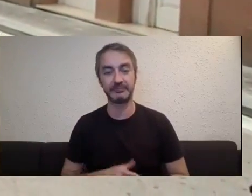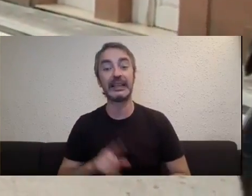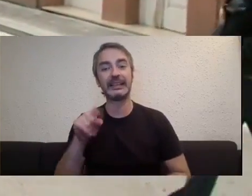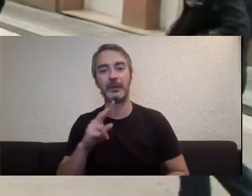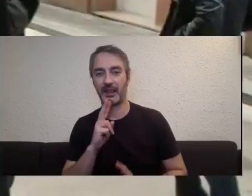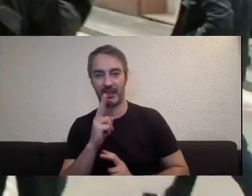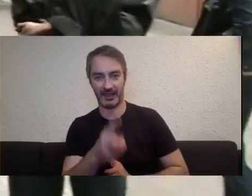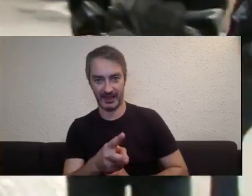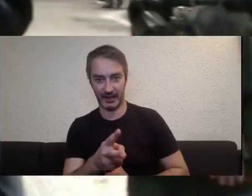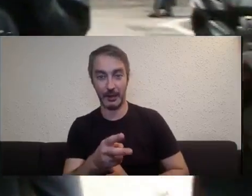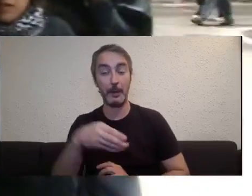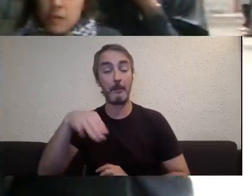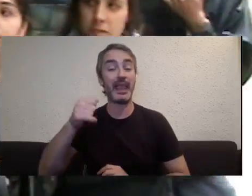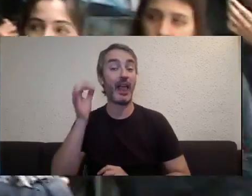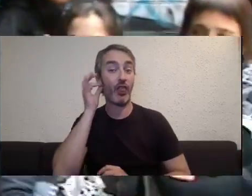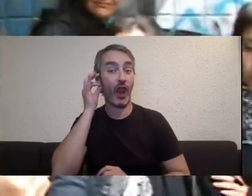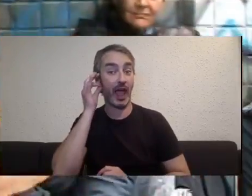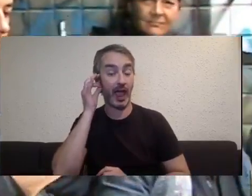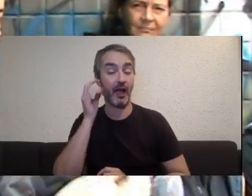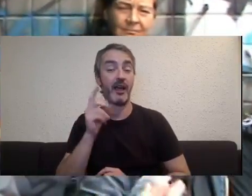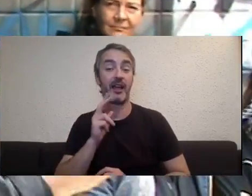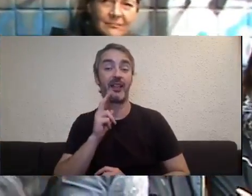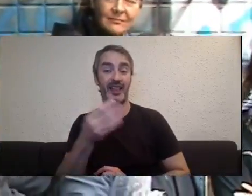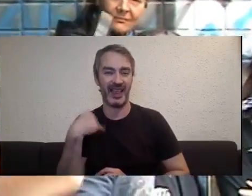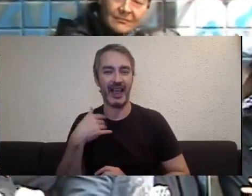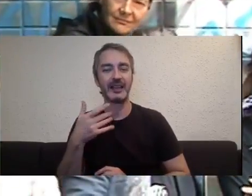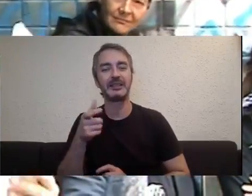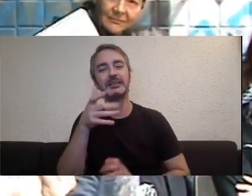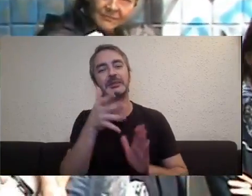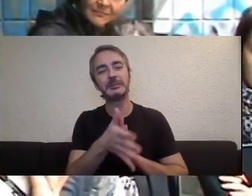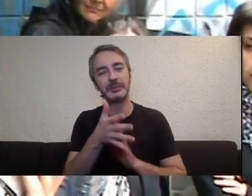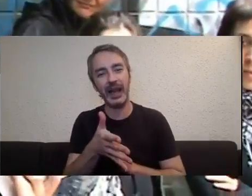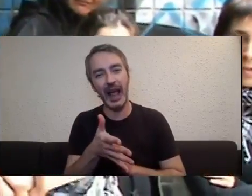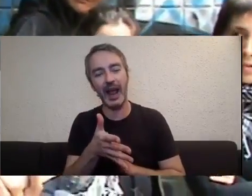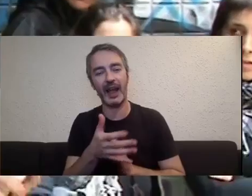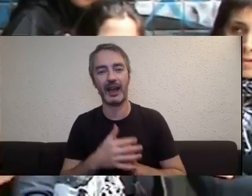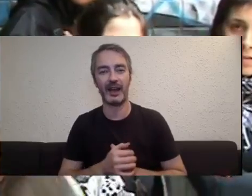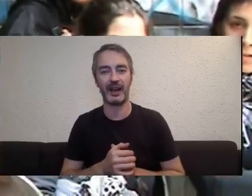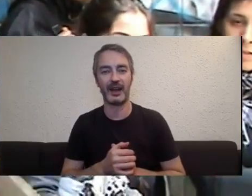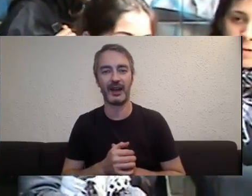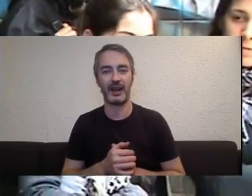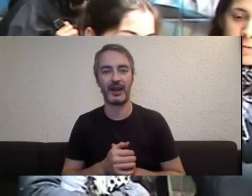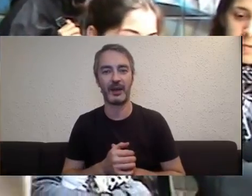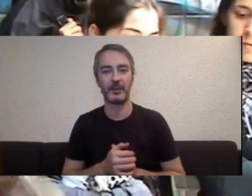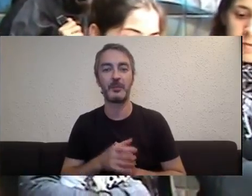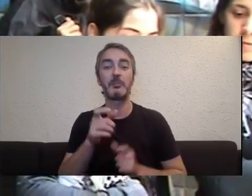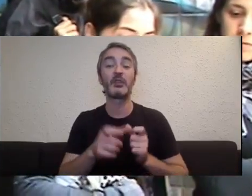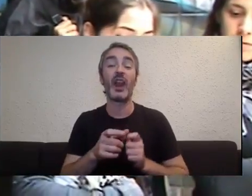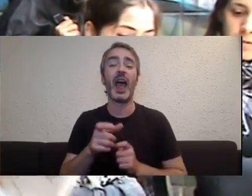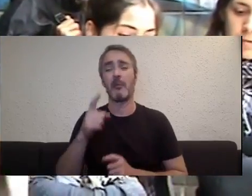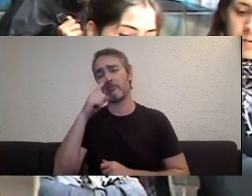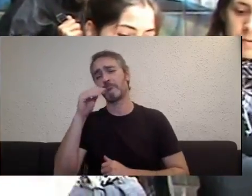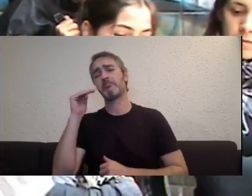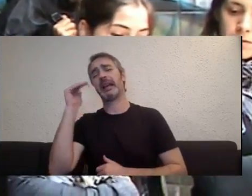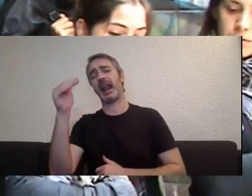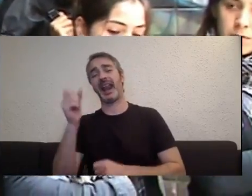Una altra cosa a dir, que igual que abans ha esmentat la Mia, lo de la gent més... Bueno,